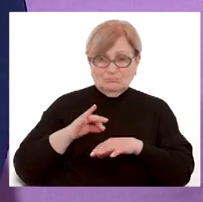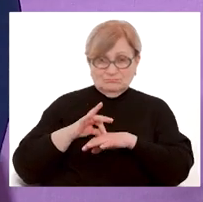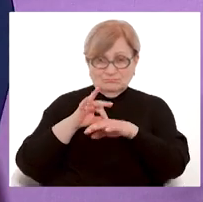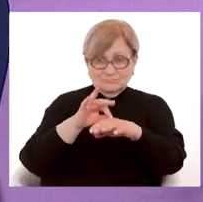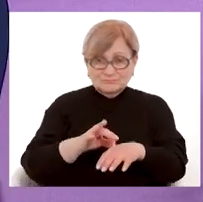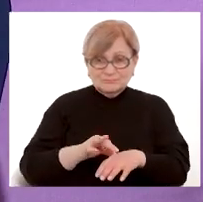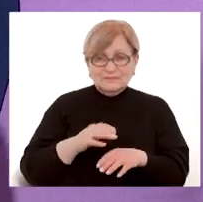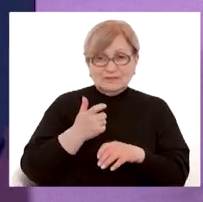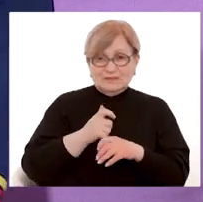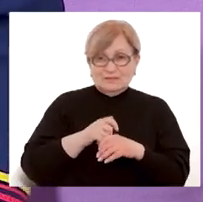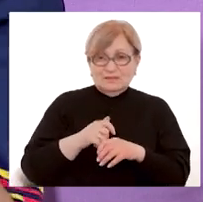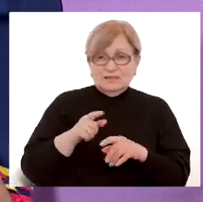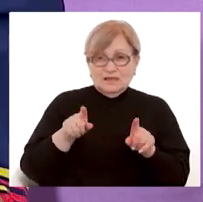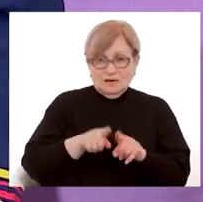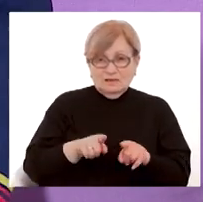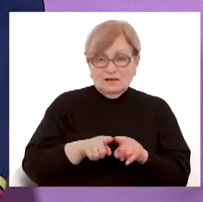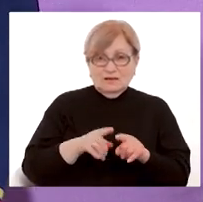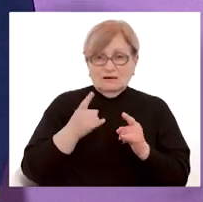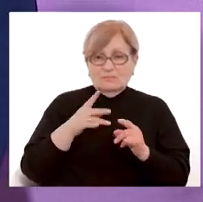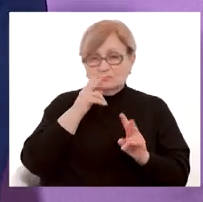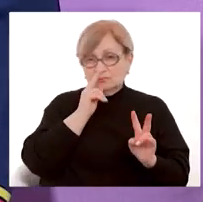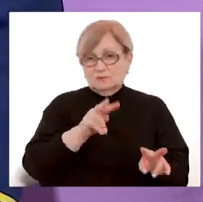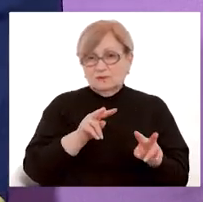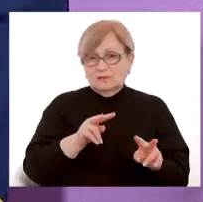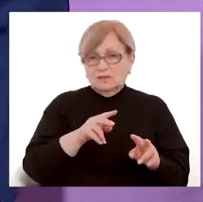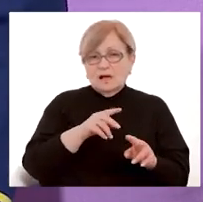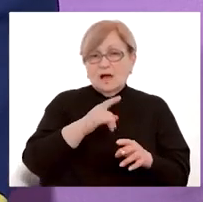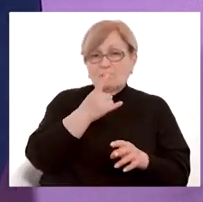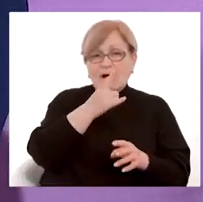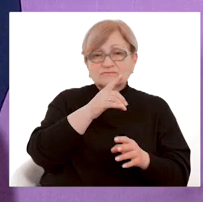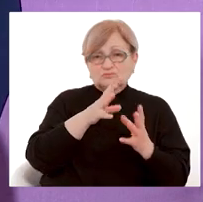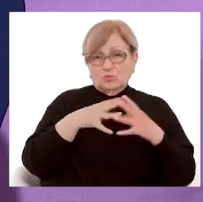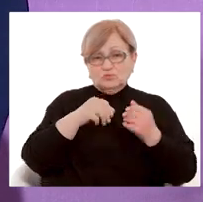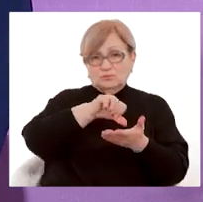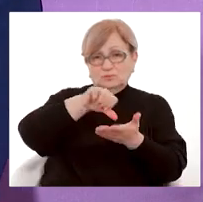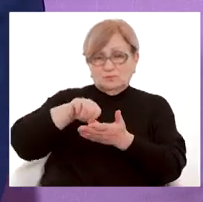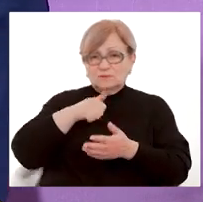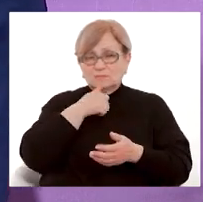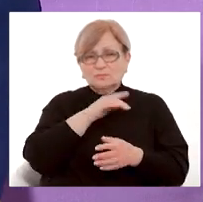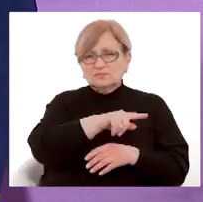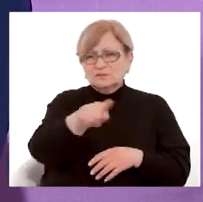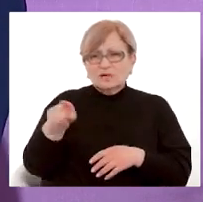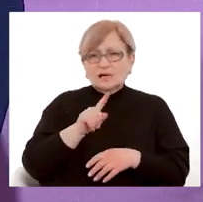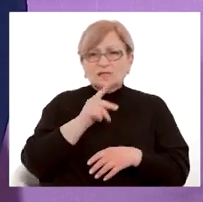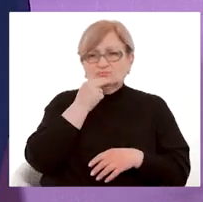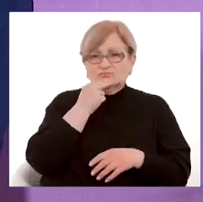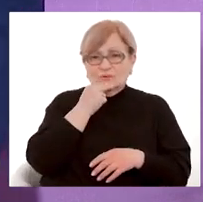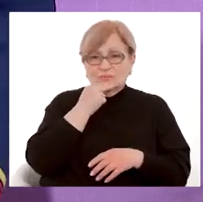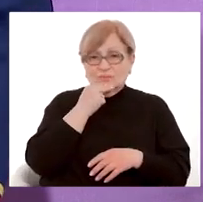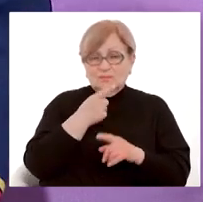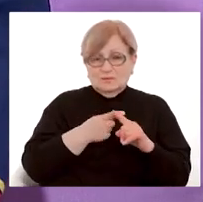ძალიან კარგი რეკომენდაცია არის. ასევე ბავშვი აკვირდება ოჯახის წევრების გამოცდილებას, რითი იკვებება ოჯახის წევრები,